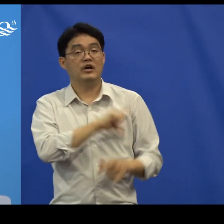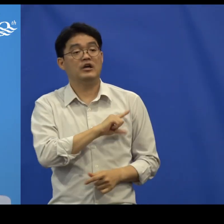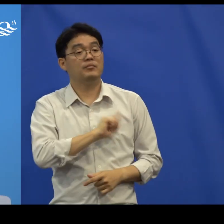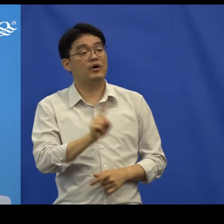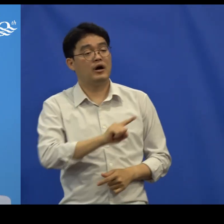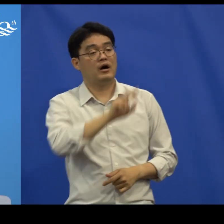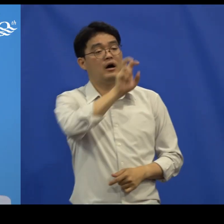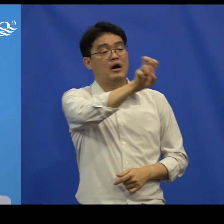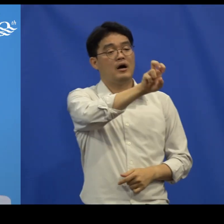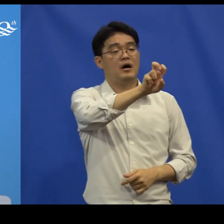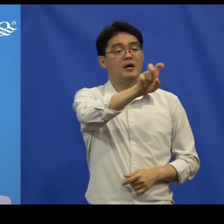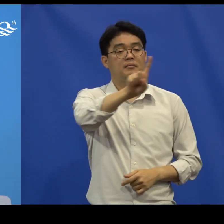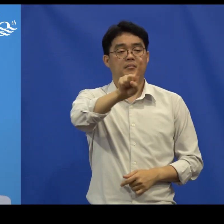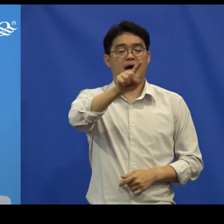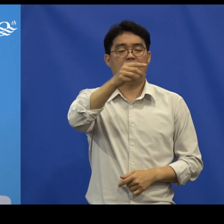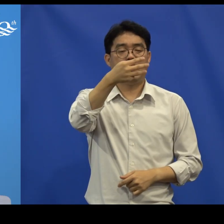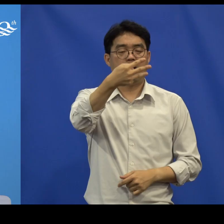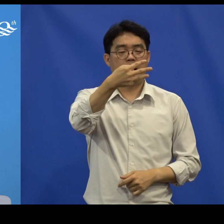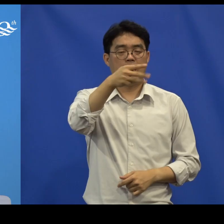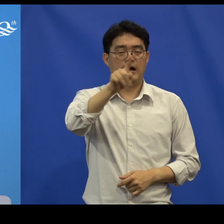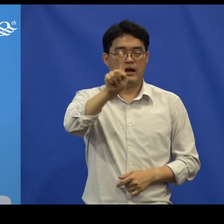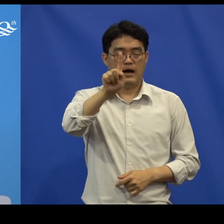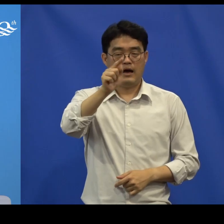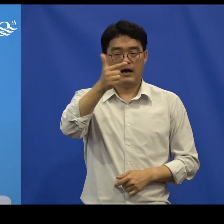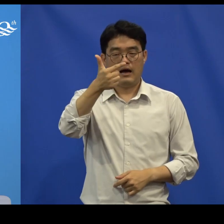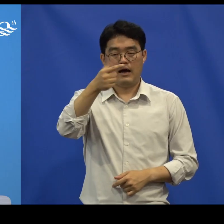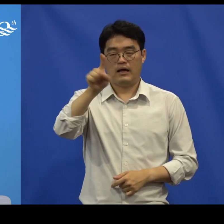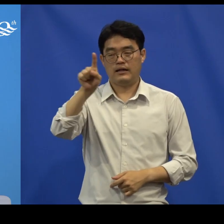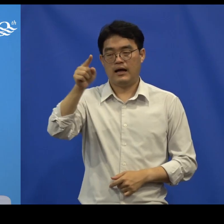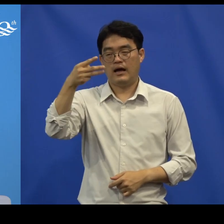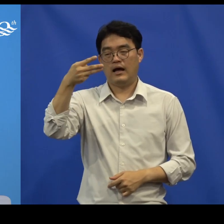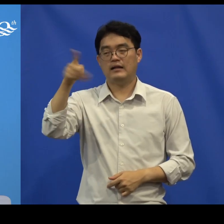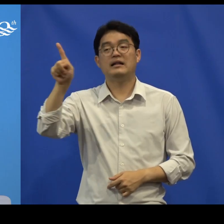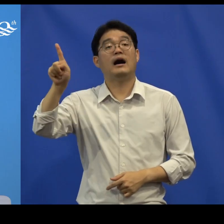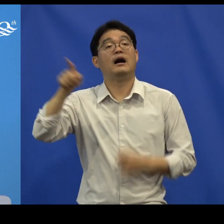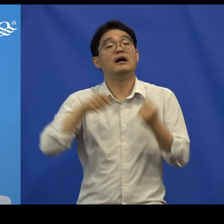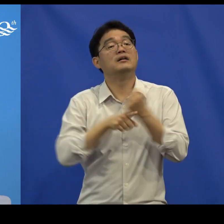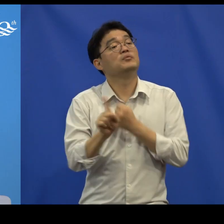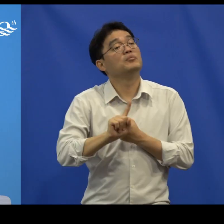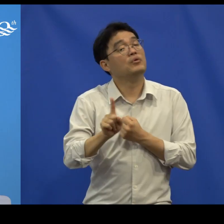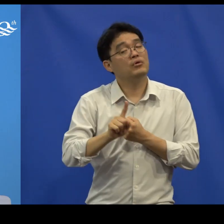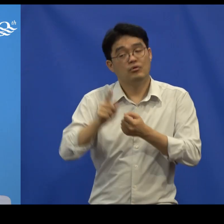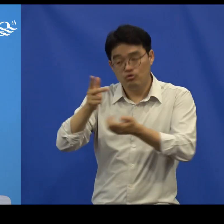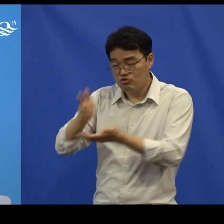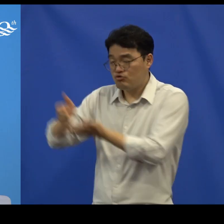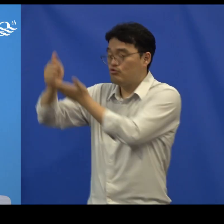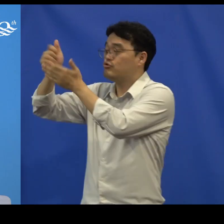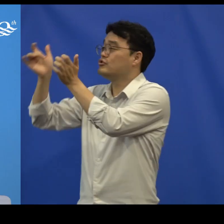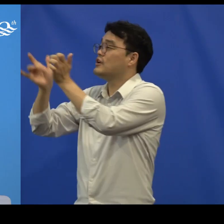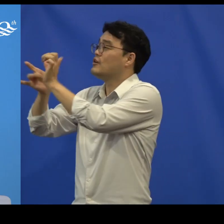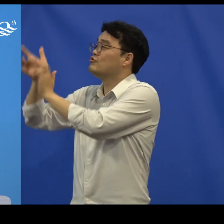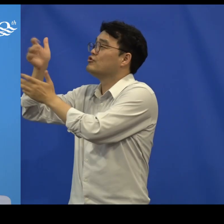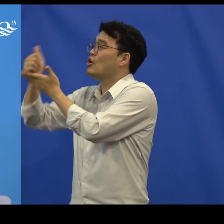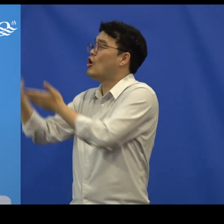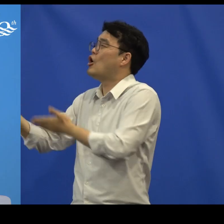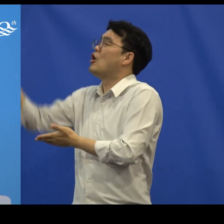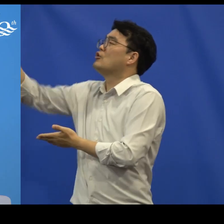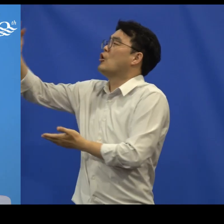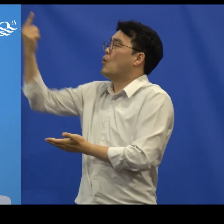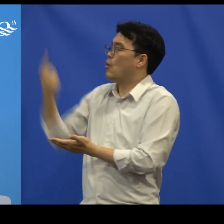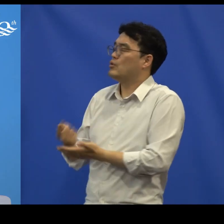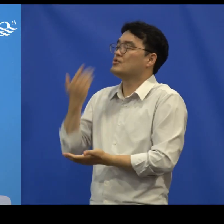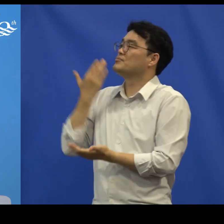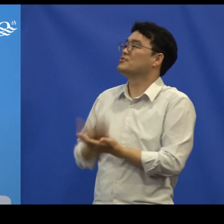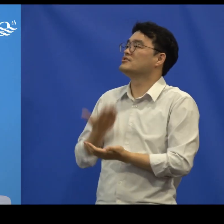마라나타 이게 아람어예요. 그게 뭐예요? 주 예수여 어서 오시옵소서. 초대교회 그리스도인들은 그